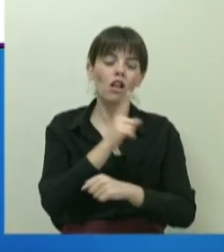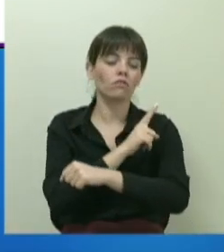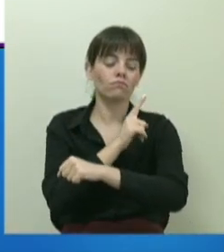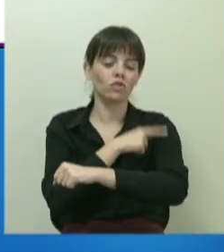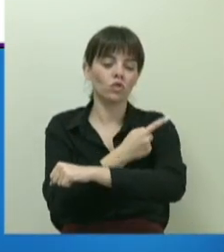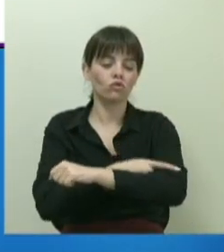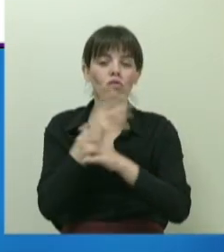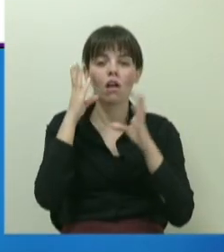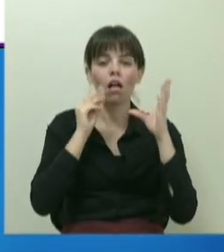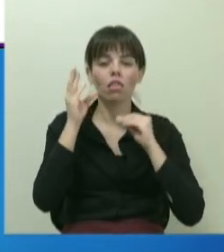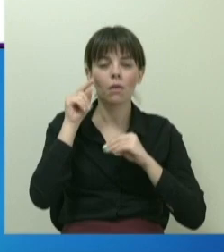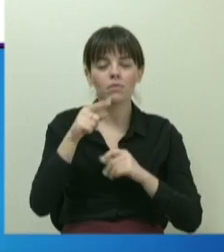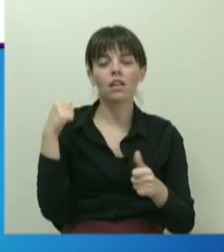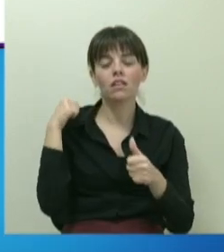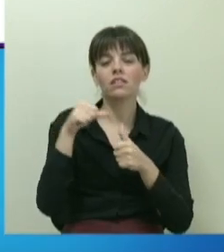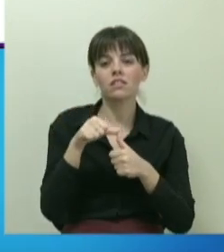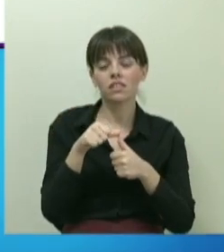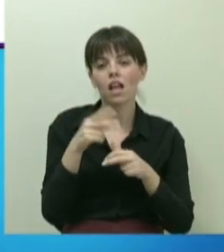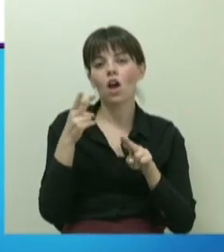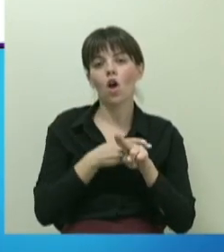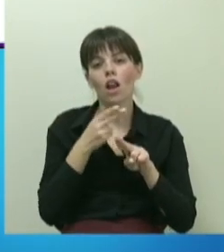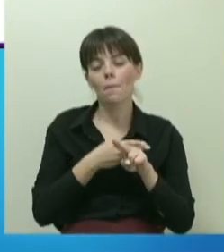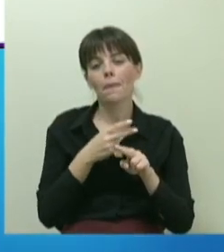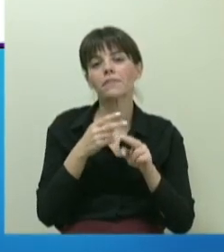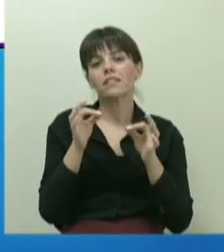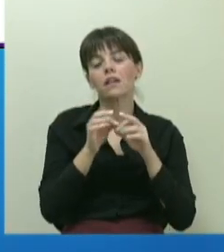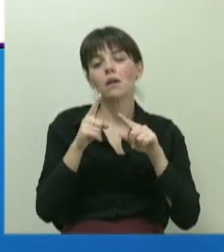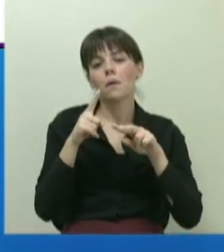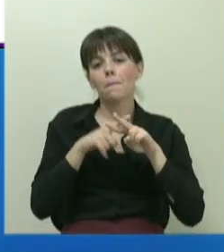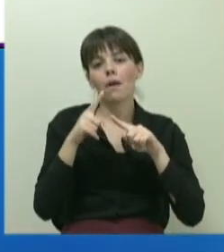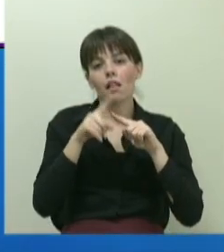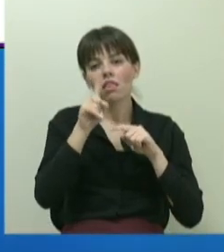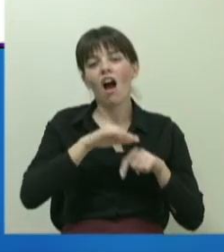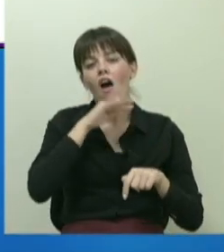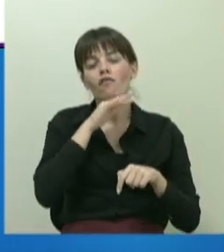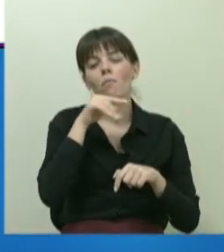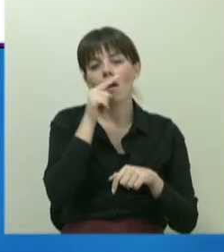güçlüğü anlamında yine örneğimiz Batı Avrupa.